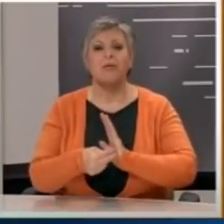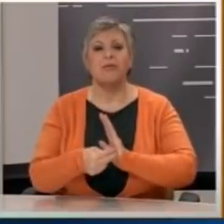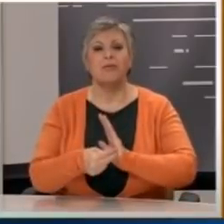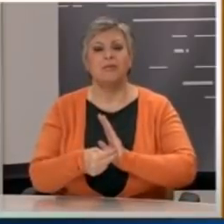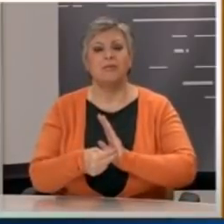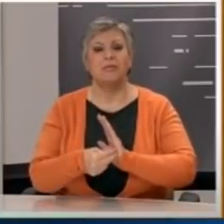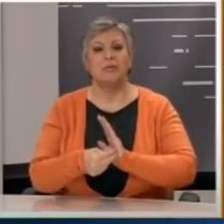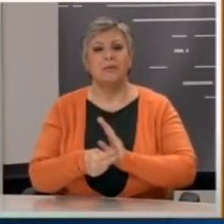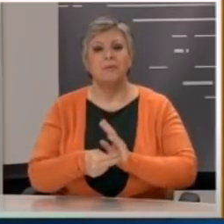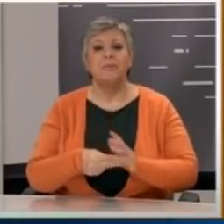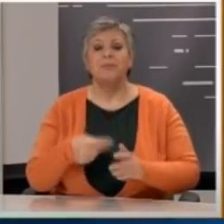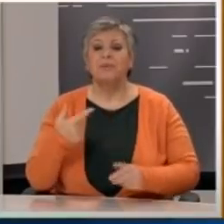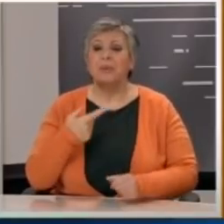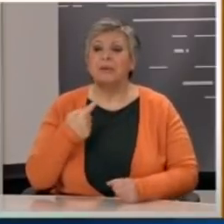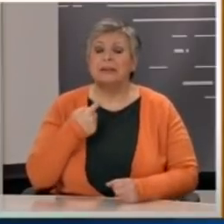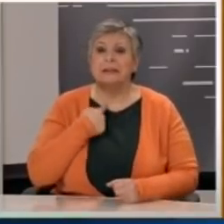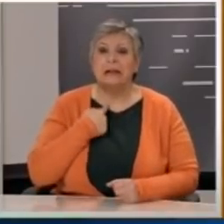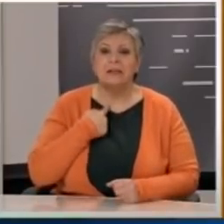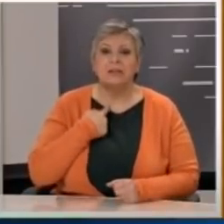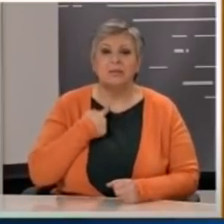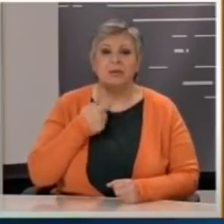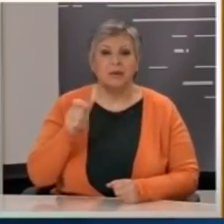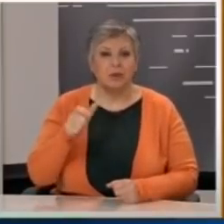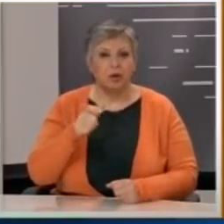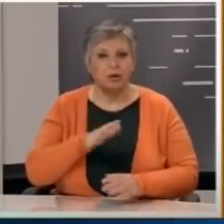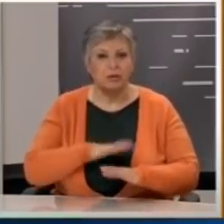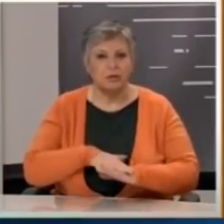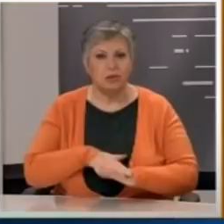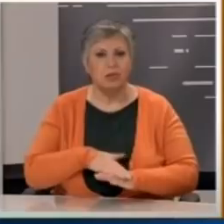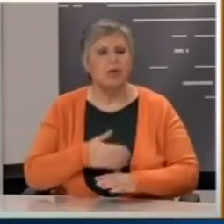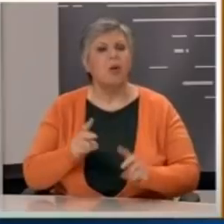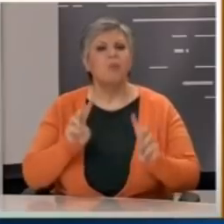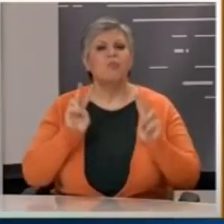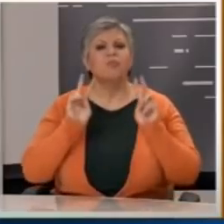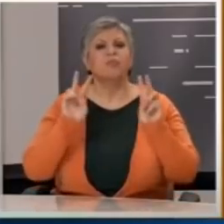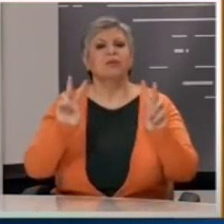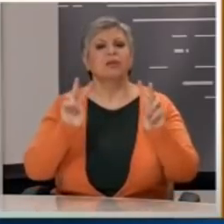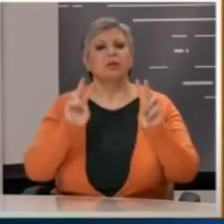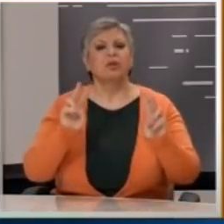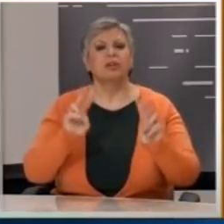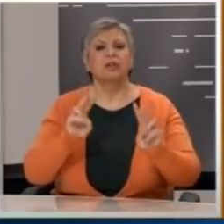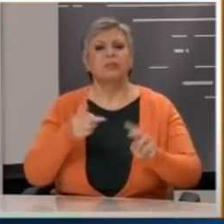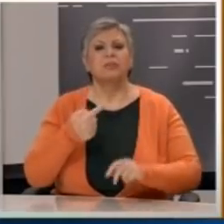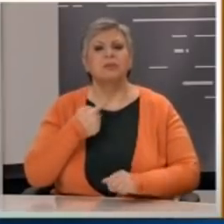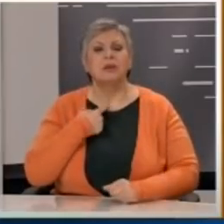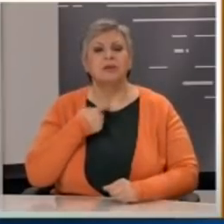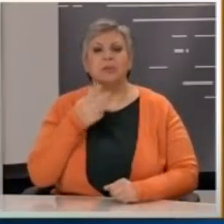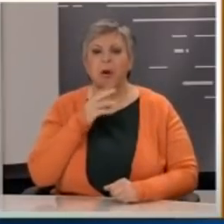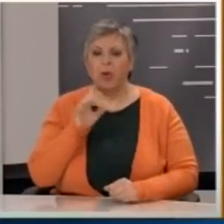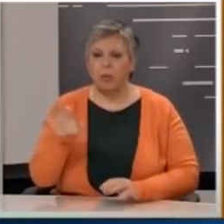το τι χάσαμε από τον καθένα είναι, από το Πασόκ έχουμε χάσει 1.000.000 διορισμούς.